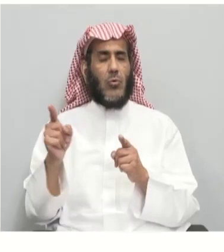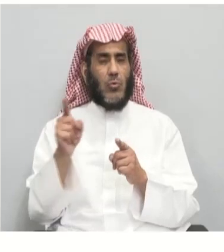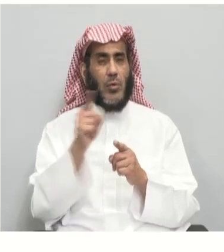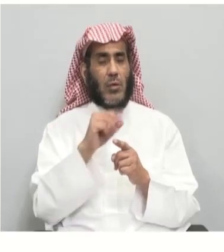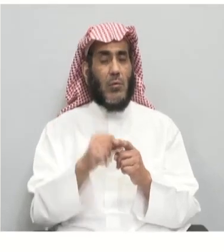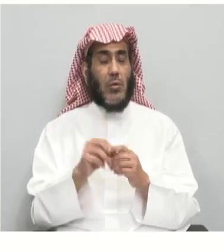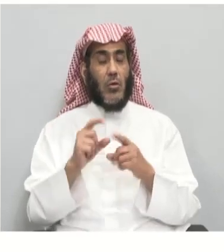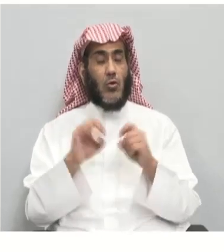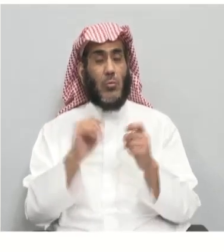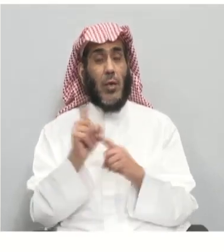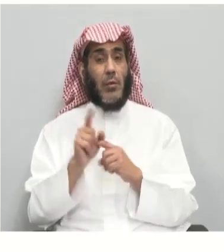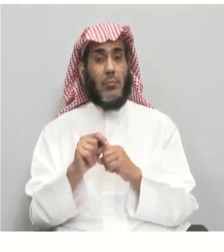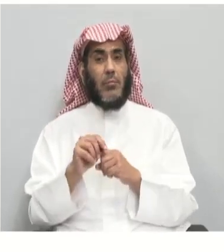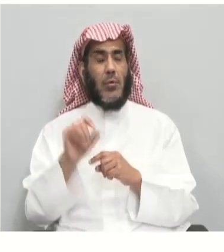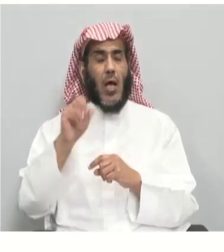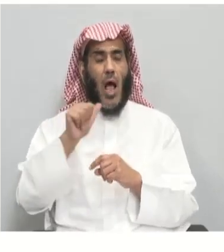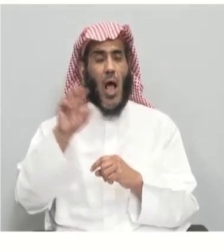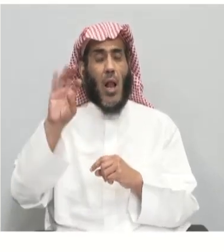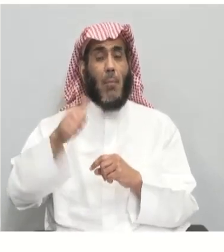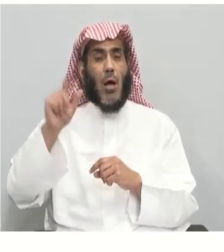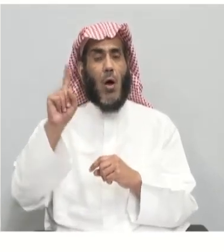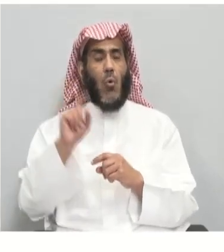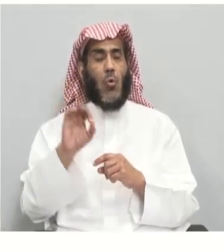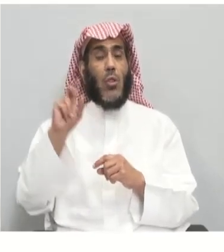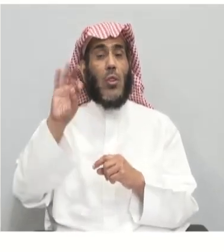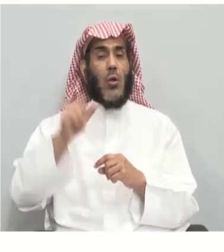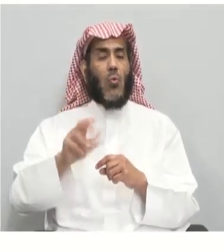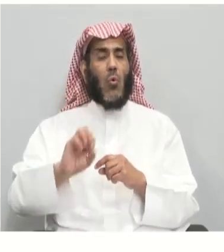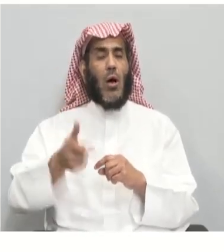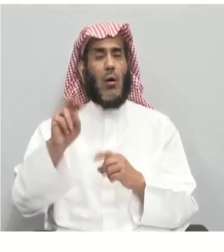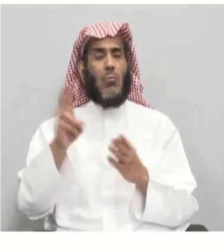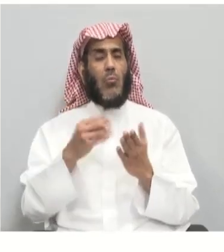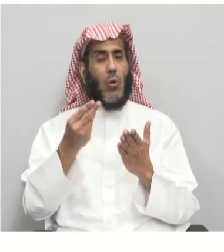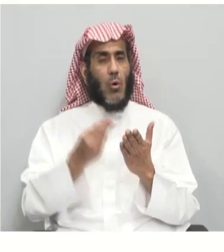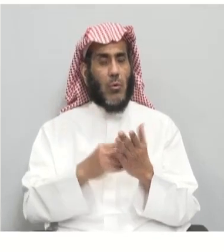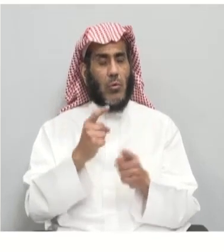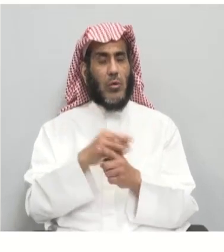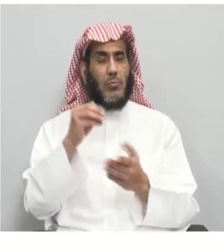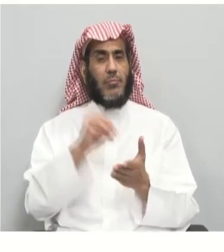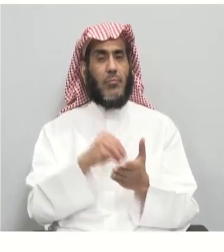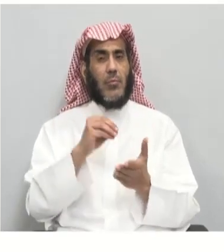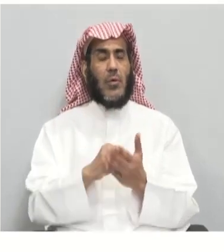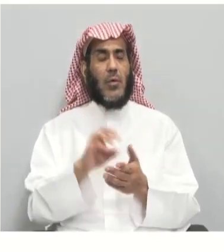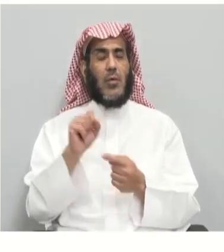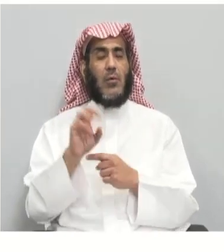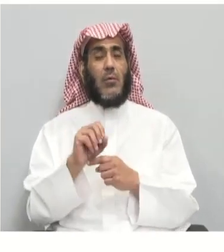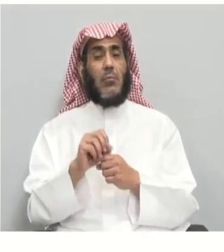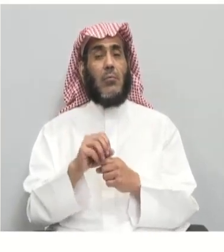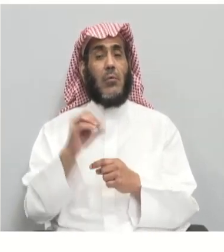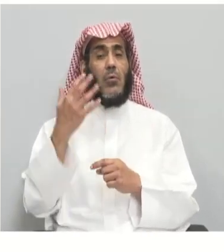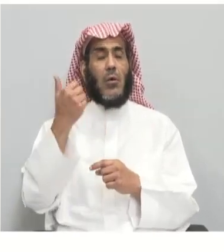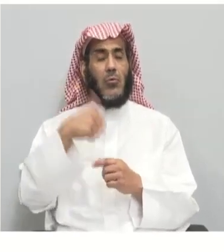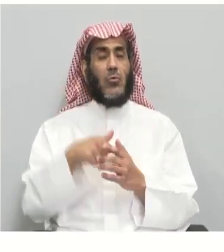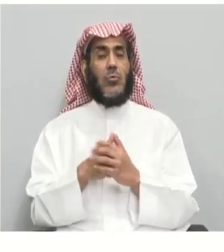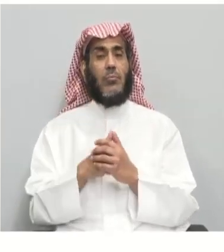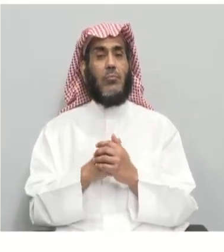الكلمه الجمله هي الماء ثروه نقوم بتدوين الاجابه صفحه 65